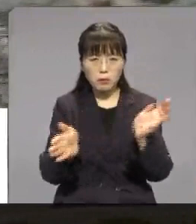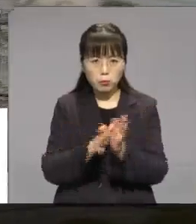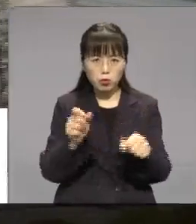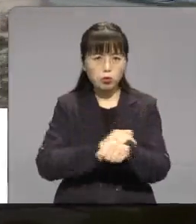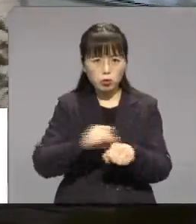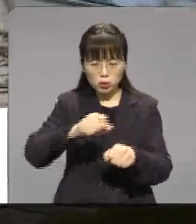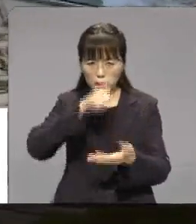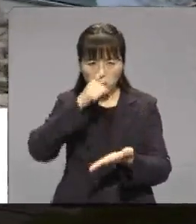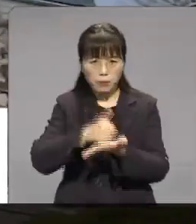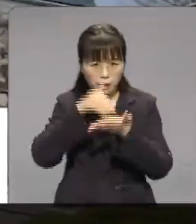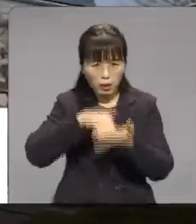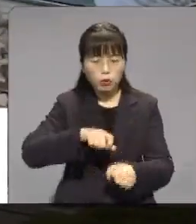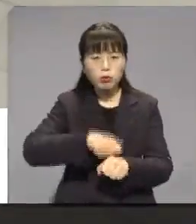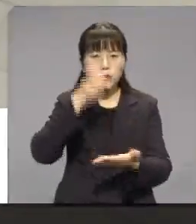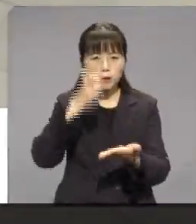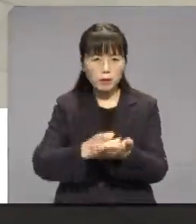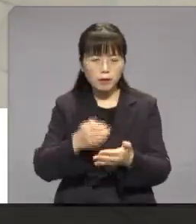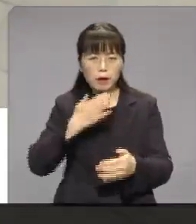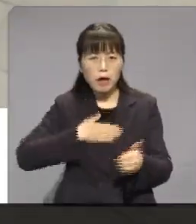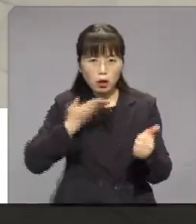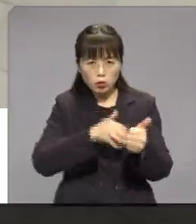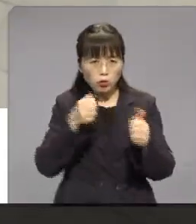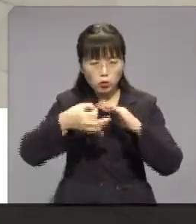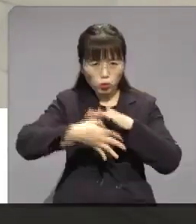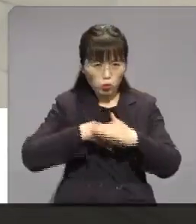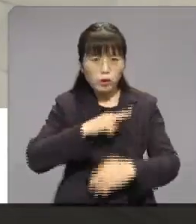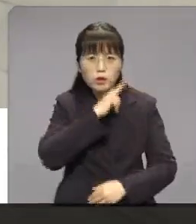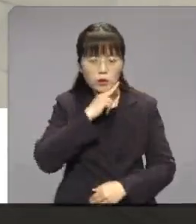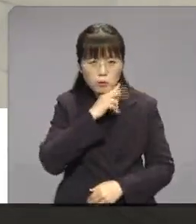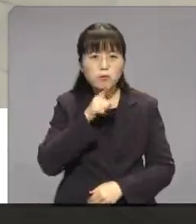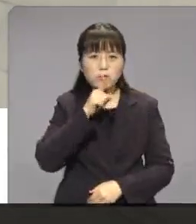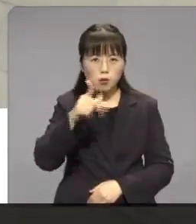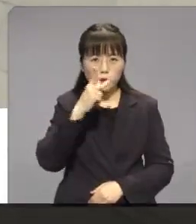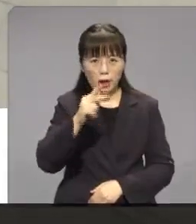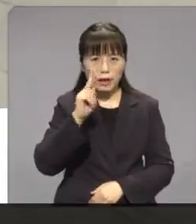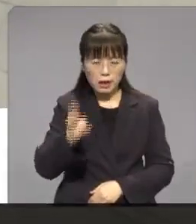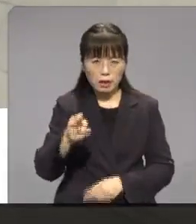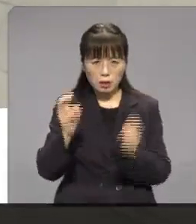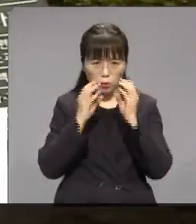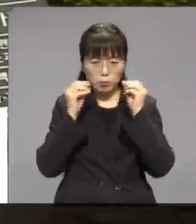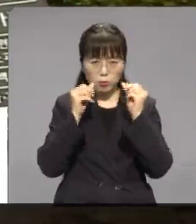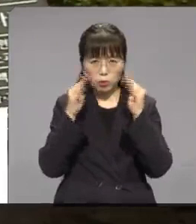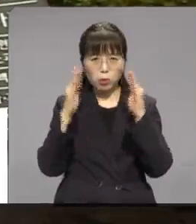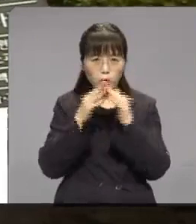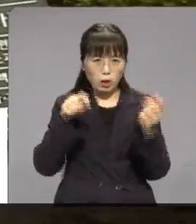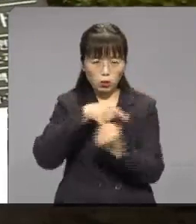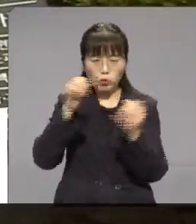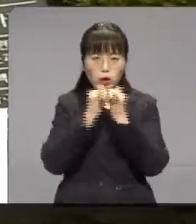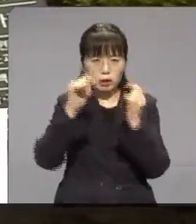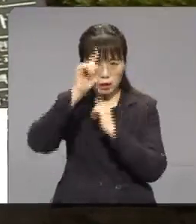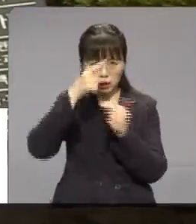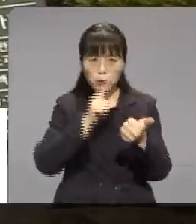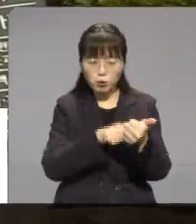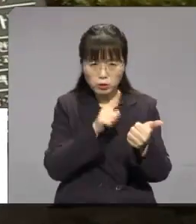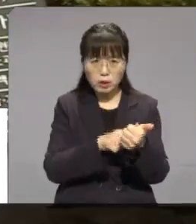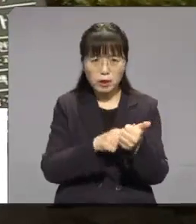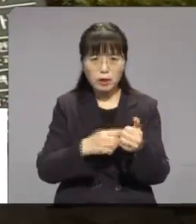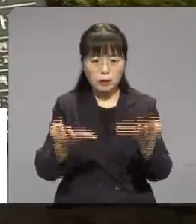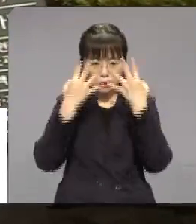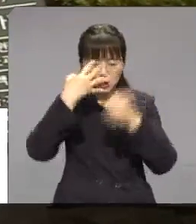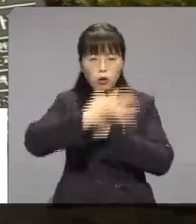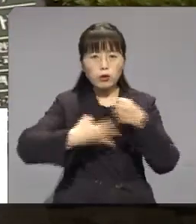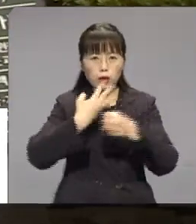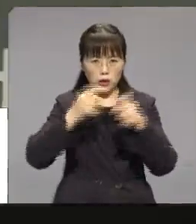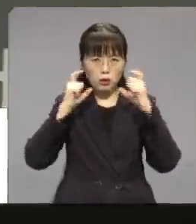특정범죄 가중 처벌법상 알선 수제 혐의로 기소된 kh 부동산 중개법인 운영자 이모 씨에게 징역